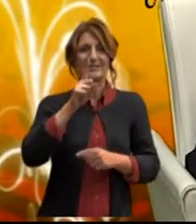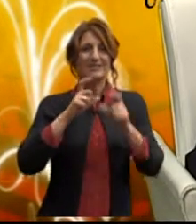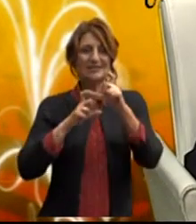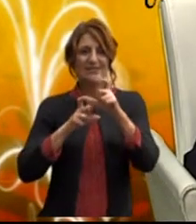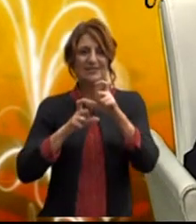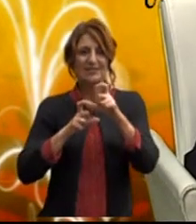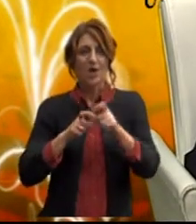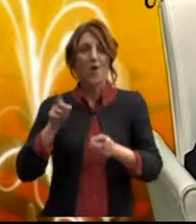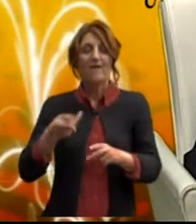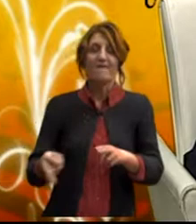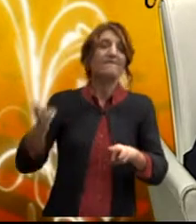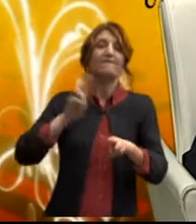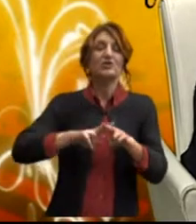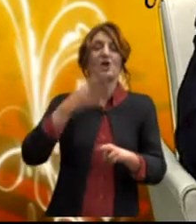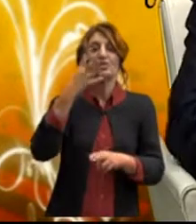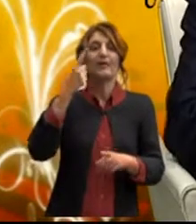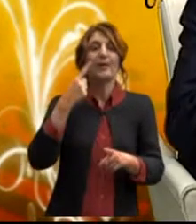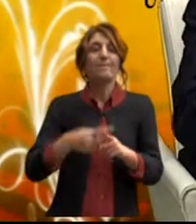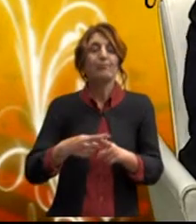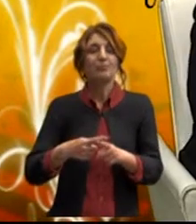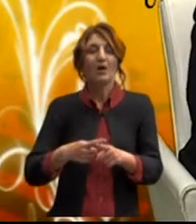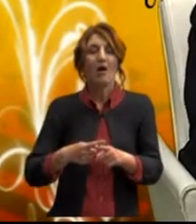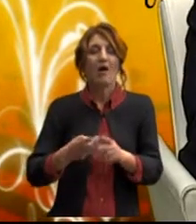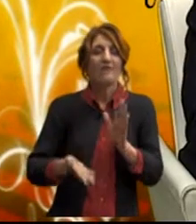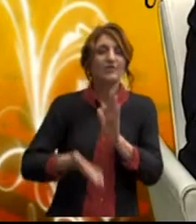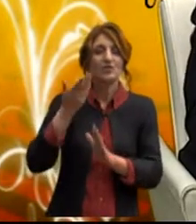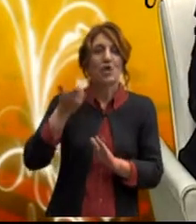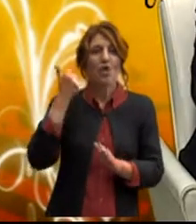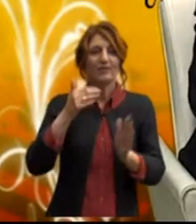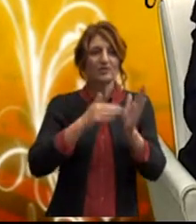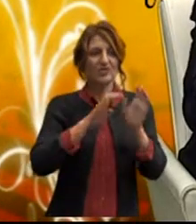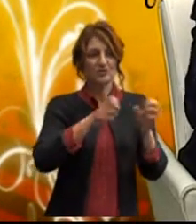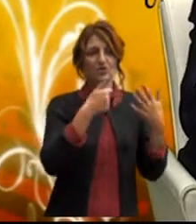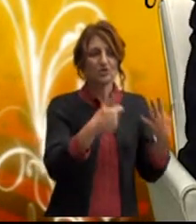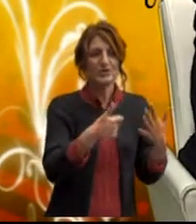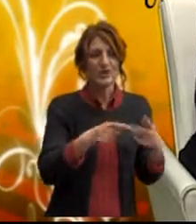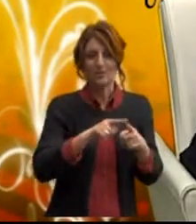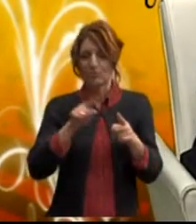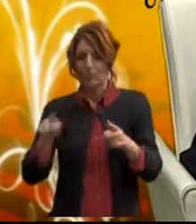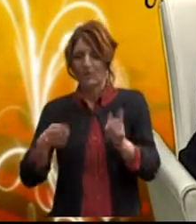njihov broj je 4 puta povećan tamo negdje od kraja 60. godina do kraja